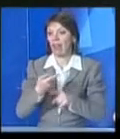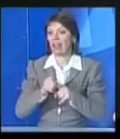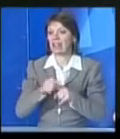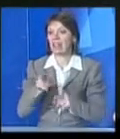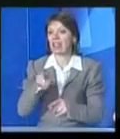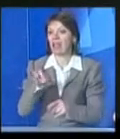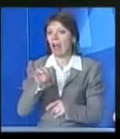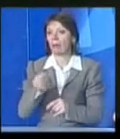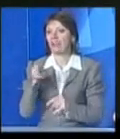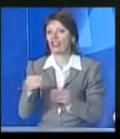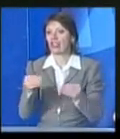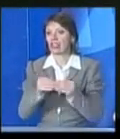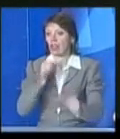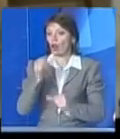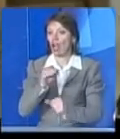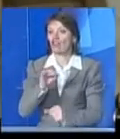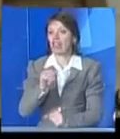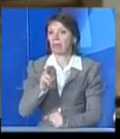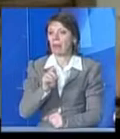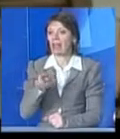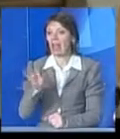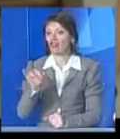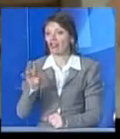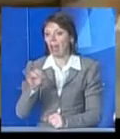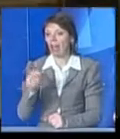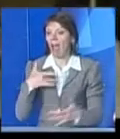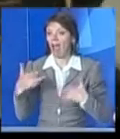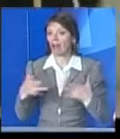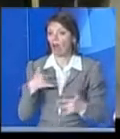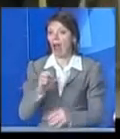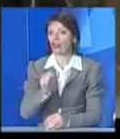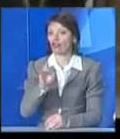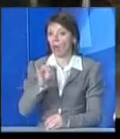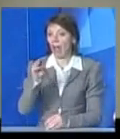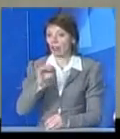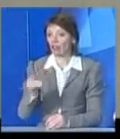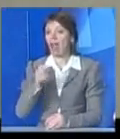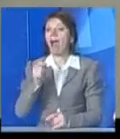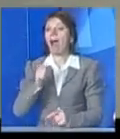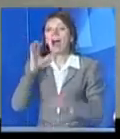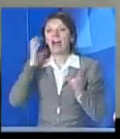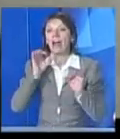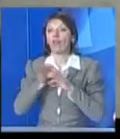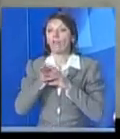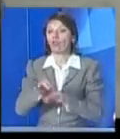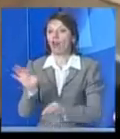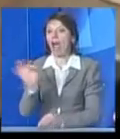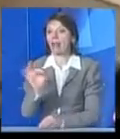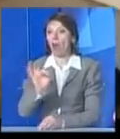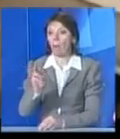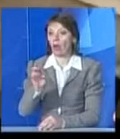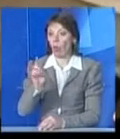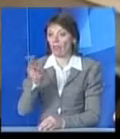хендікап 2010 року Жасмін Речштейгер, актор Ервін Альжукіч, радіоведучий та кінокритик Алекс